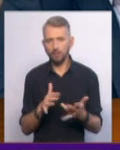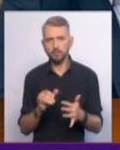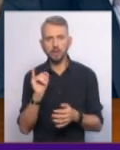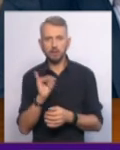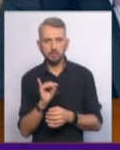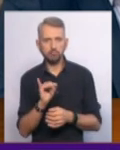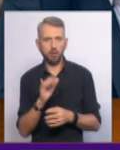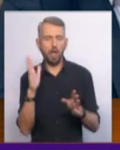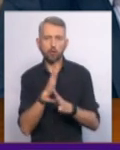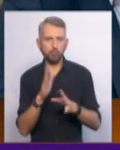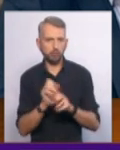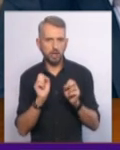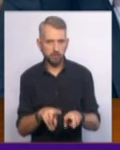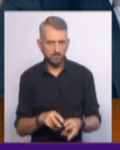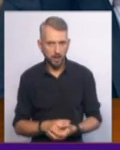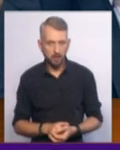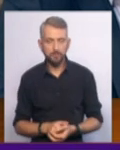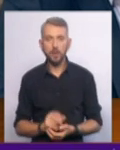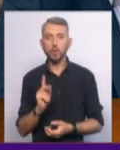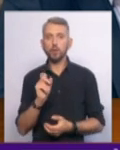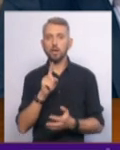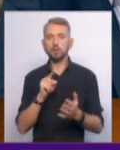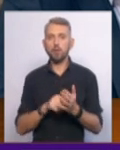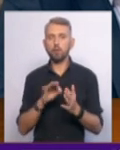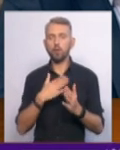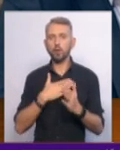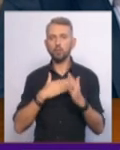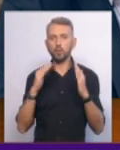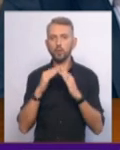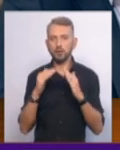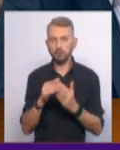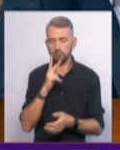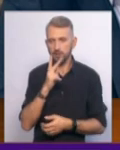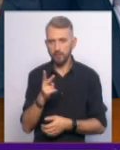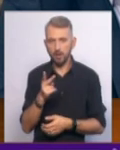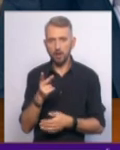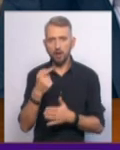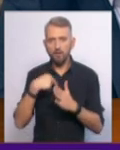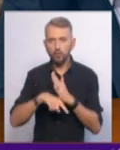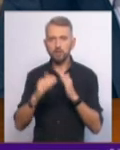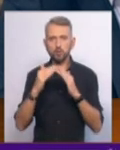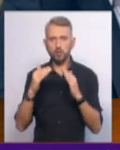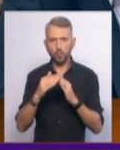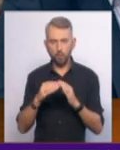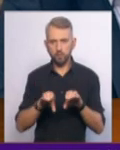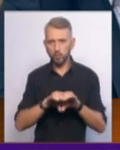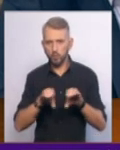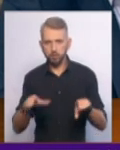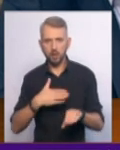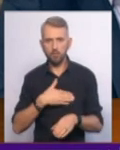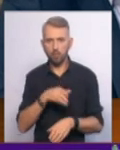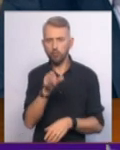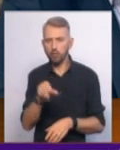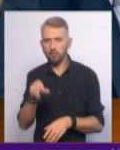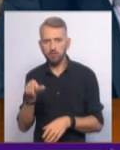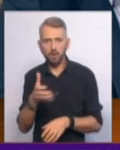дуже екологічна небезпека. І друге питання по будинку маємо. Дивіться, внутрі будинкові мережі. У мене батареї не